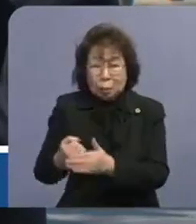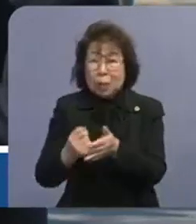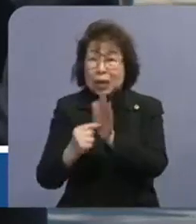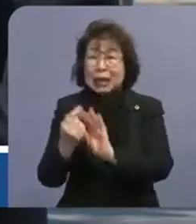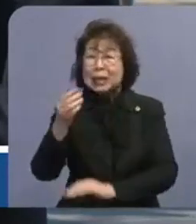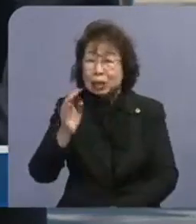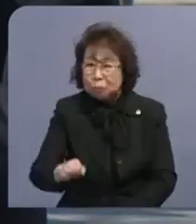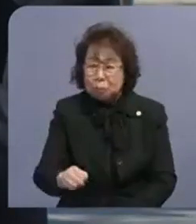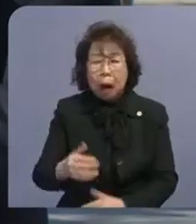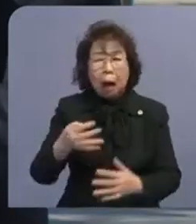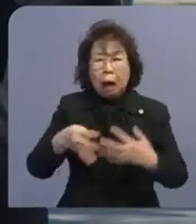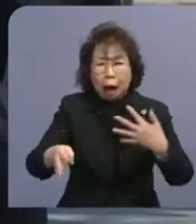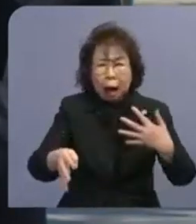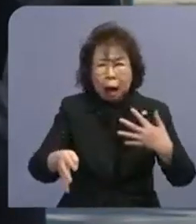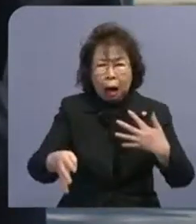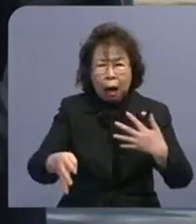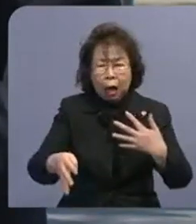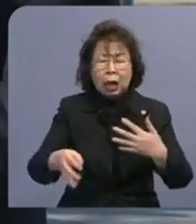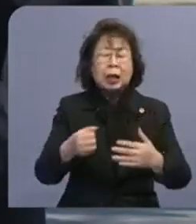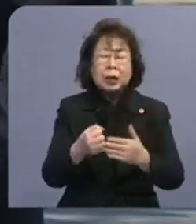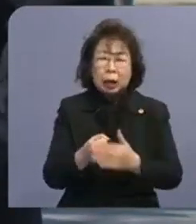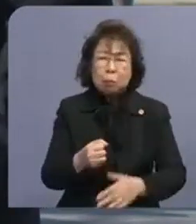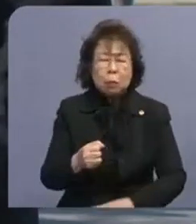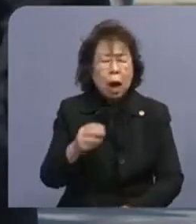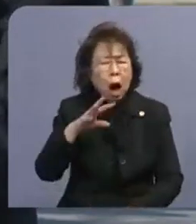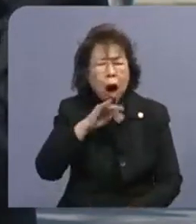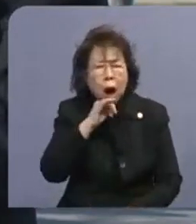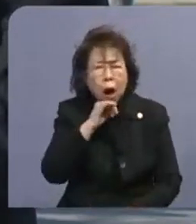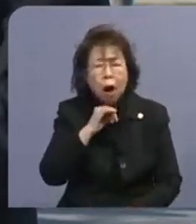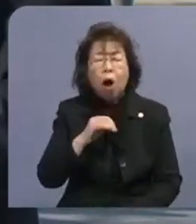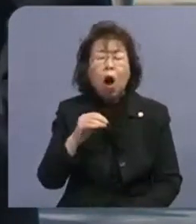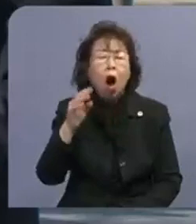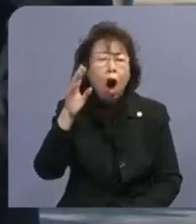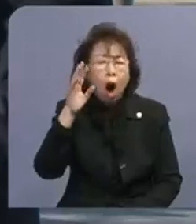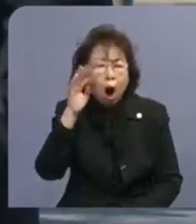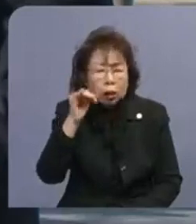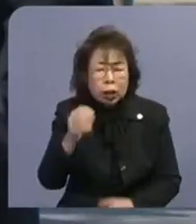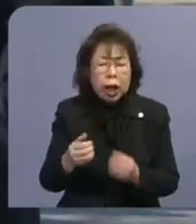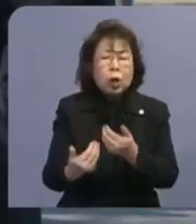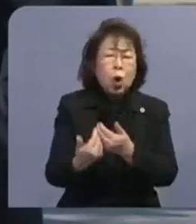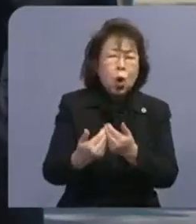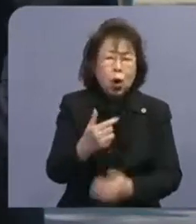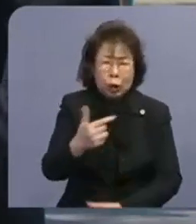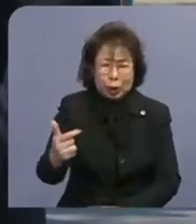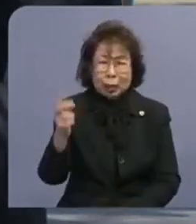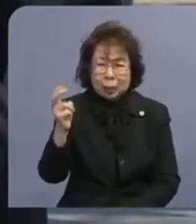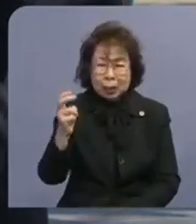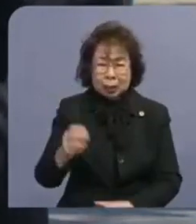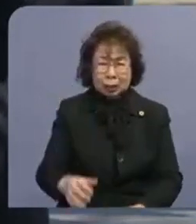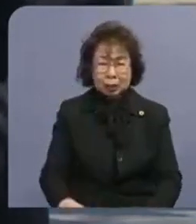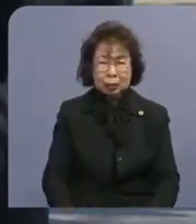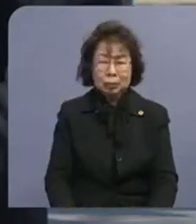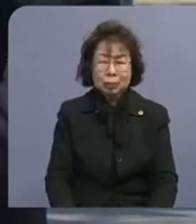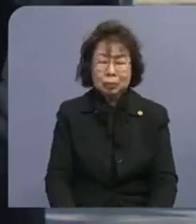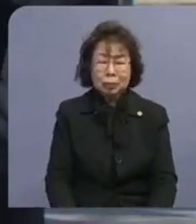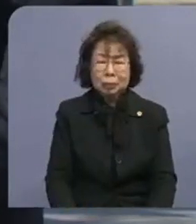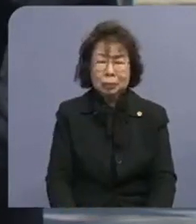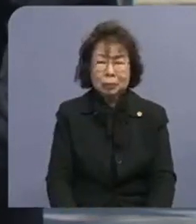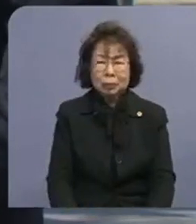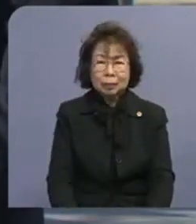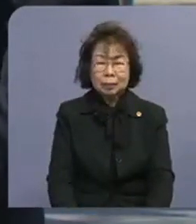이처럼 엇갈린 반응 속에 당분간 논란은 이어질 것으로 보입니다 KBS 뉴스 이상준입니다